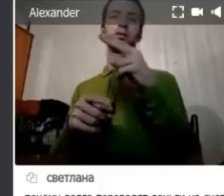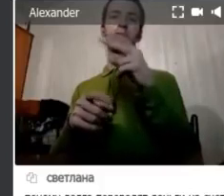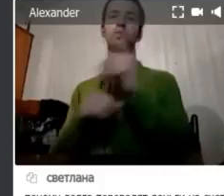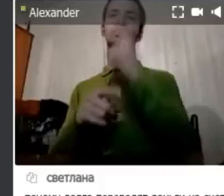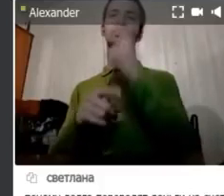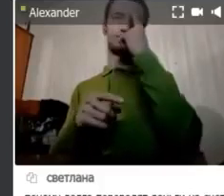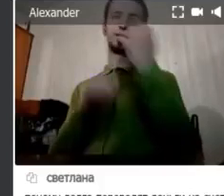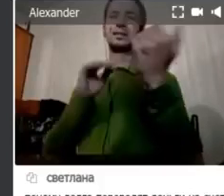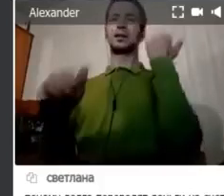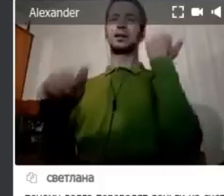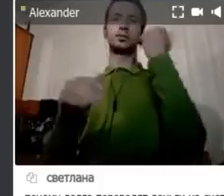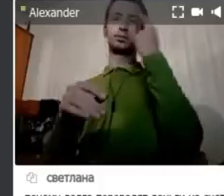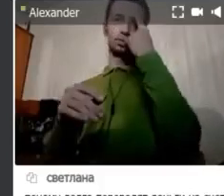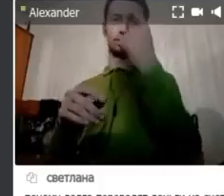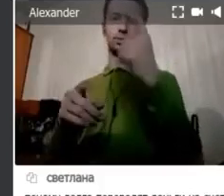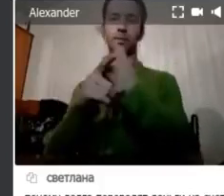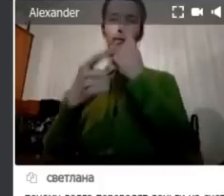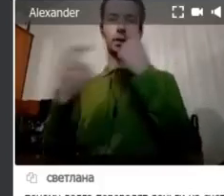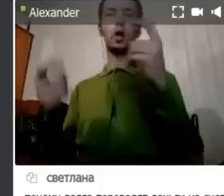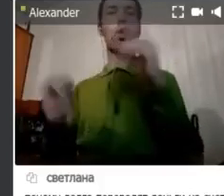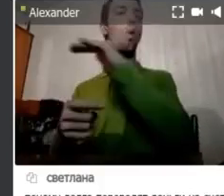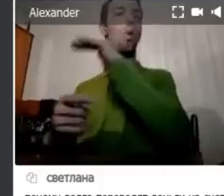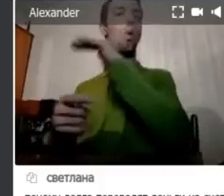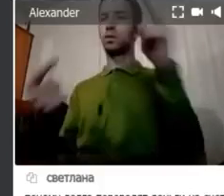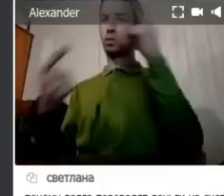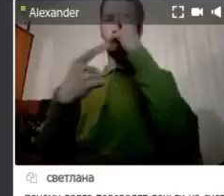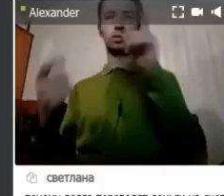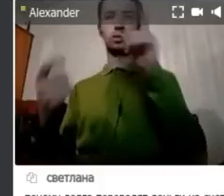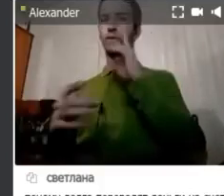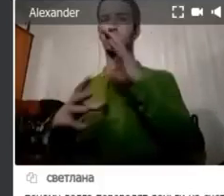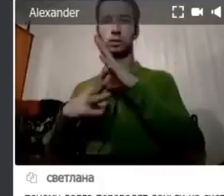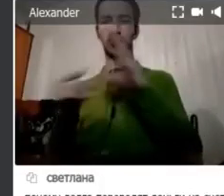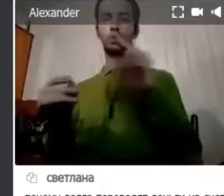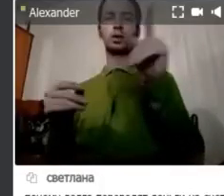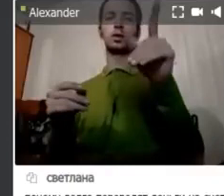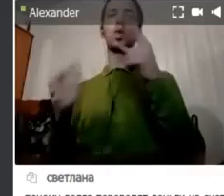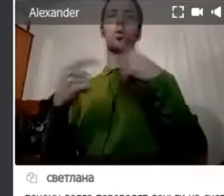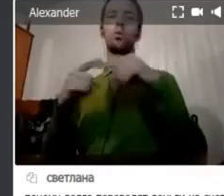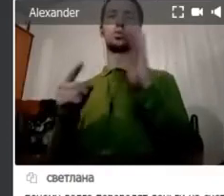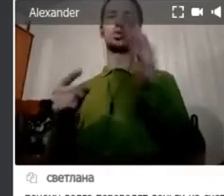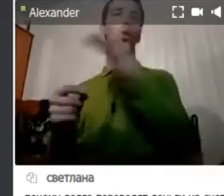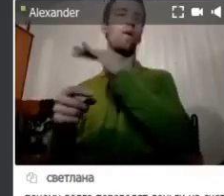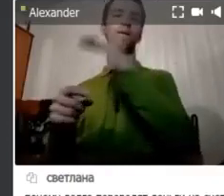рассматривалось несколько вариантов, где это будет организовано.